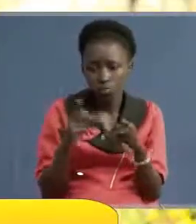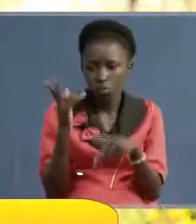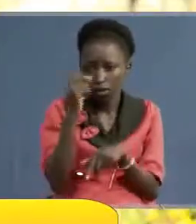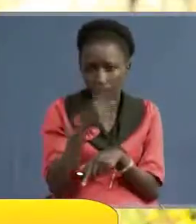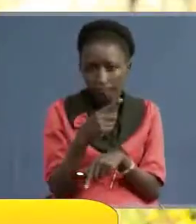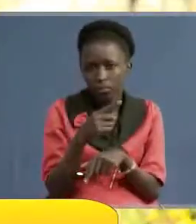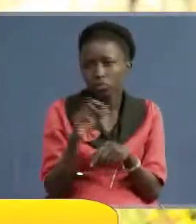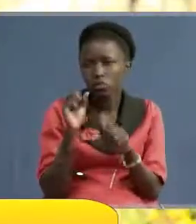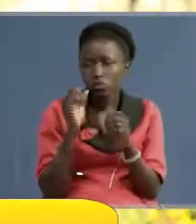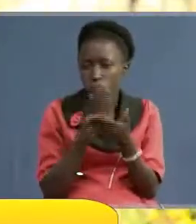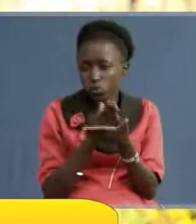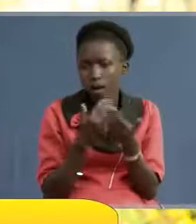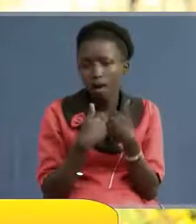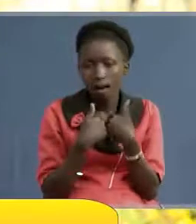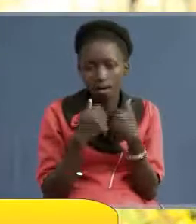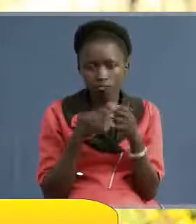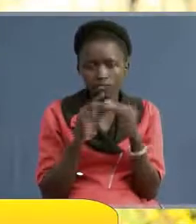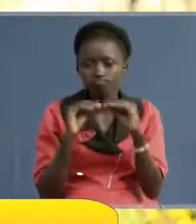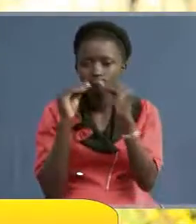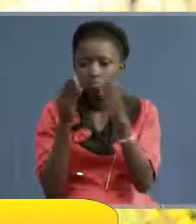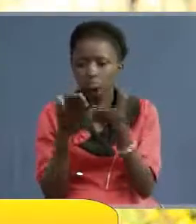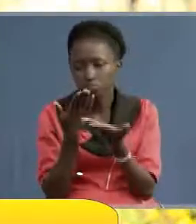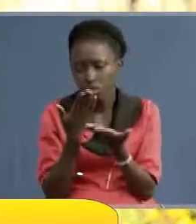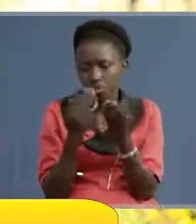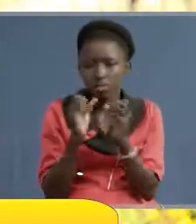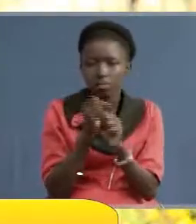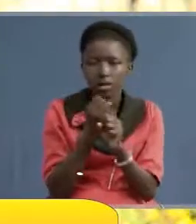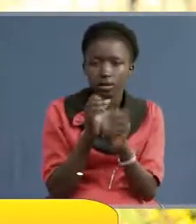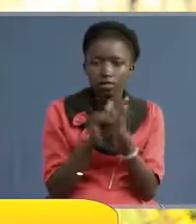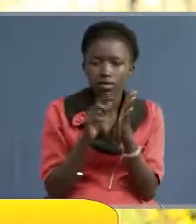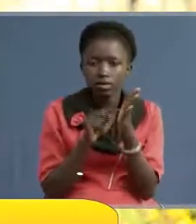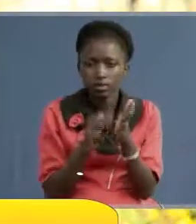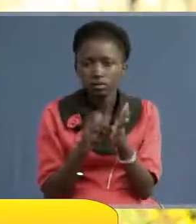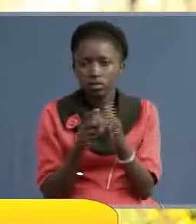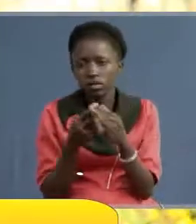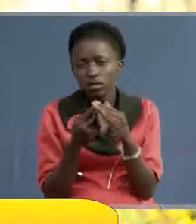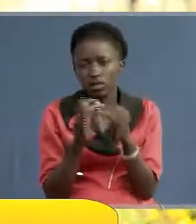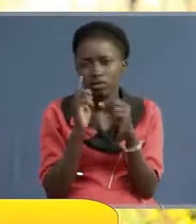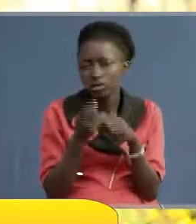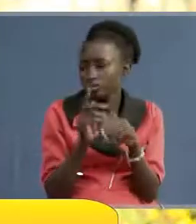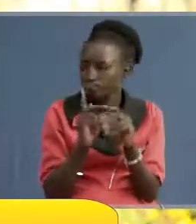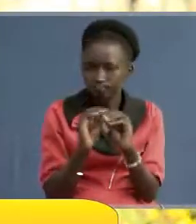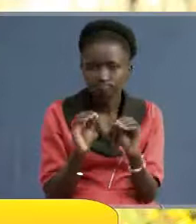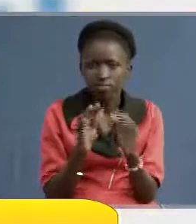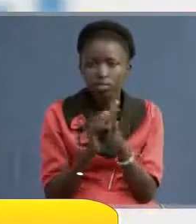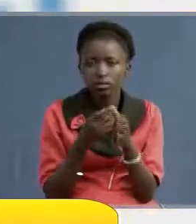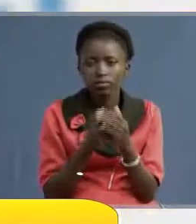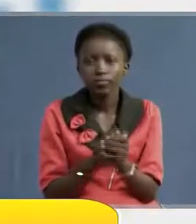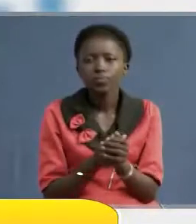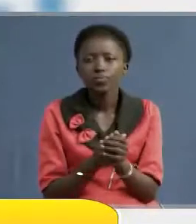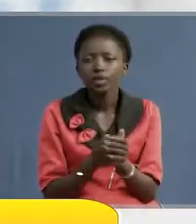feel like, yes, of course we have recommendations we would make. For example, don't judge someone who is